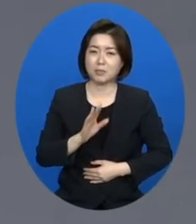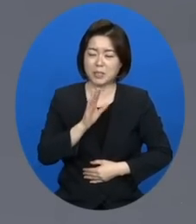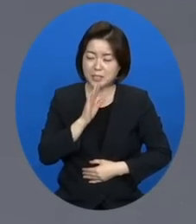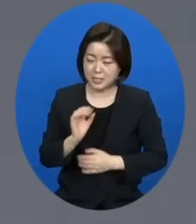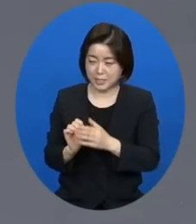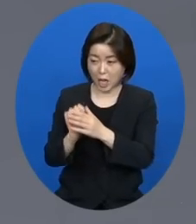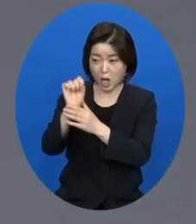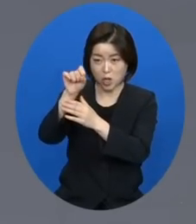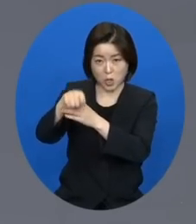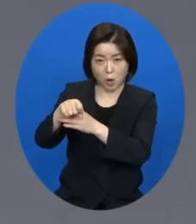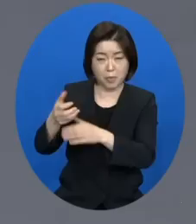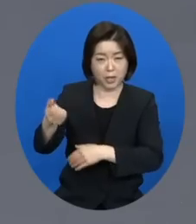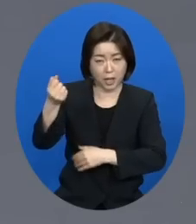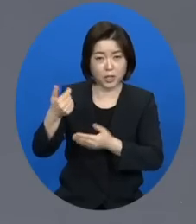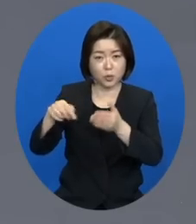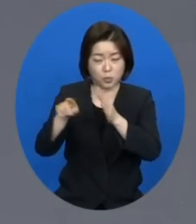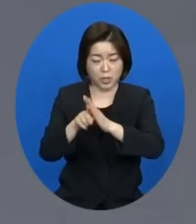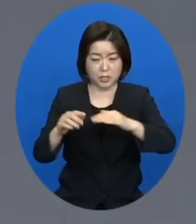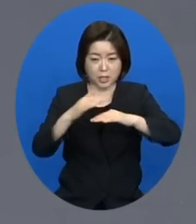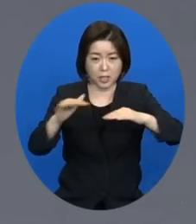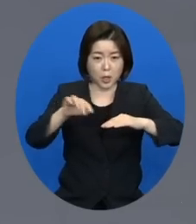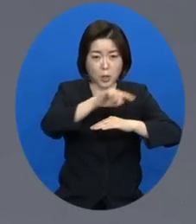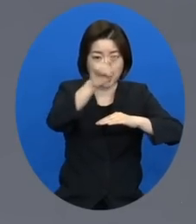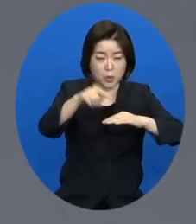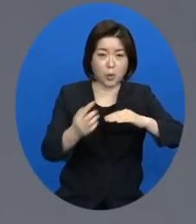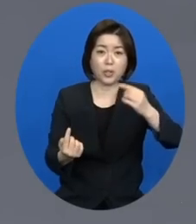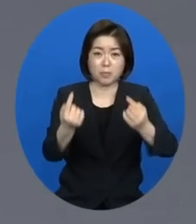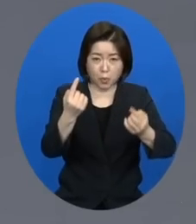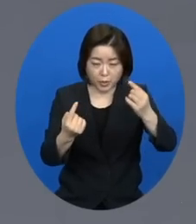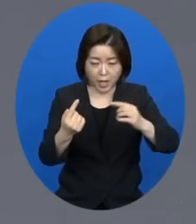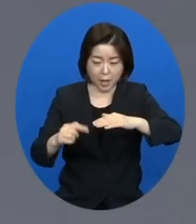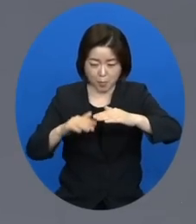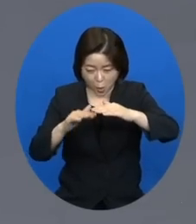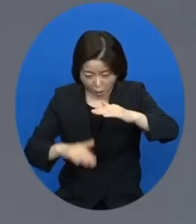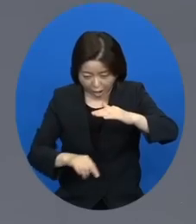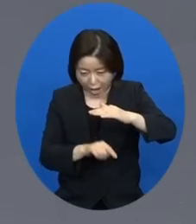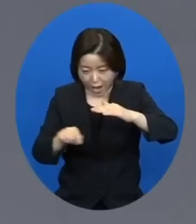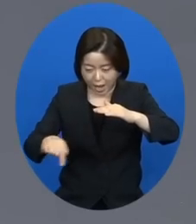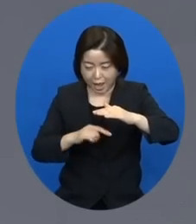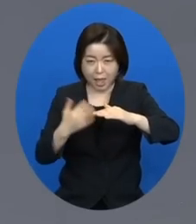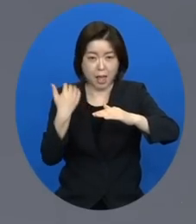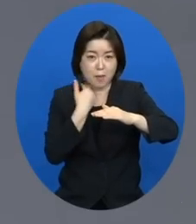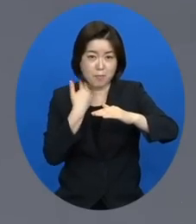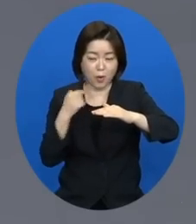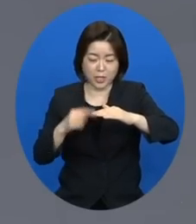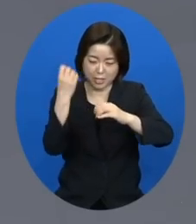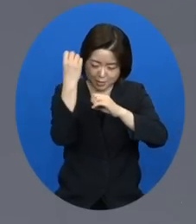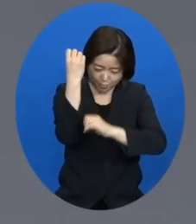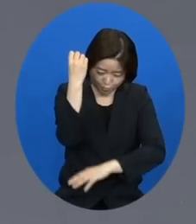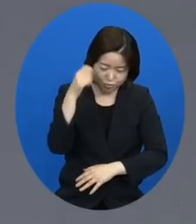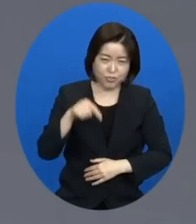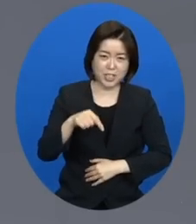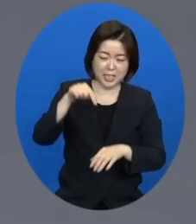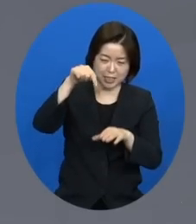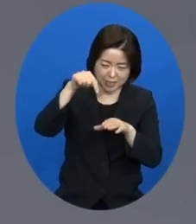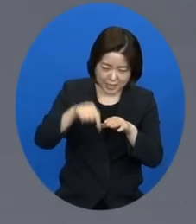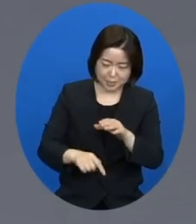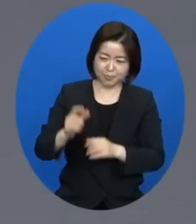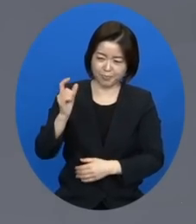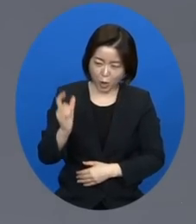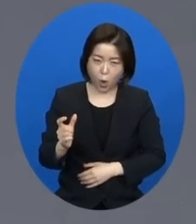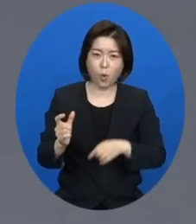열매를 맺으려면 보이는 영역이 신경 쓸 게 아니라 보이지 않는 바로 뿌리에 뿌리가 깊이